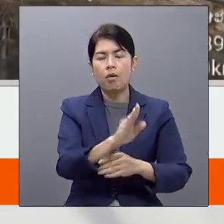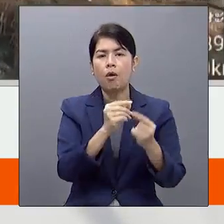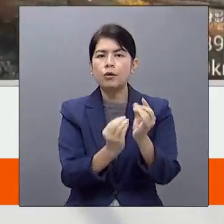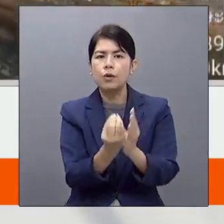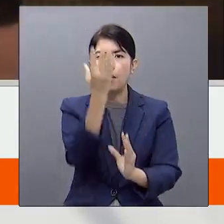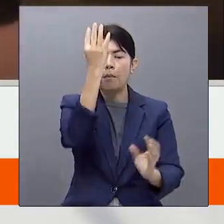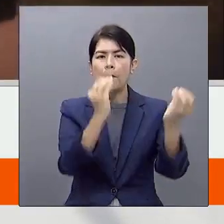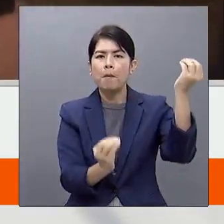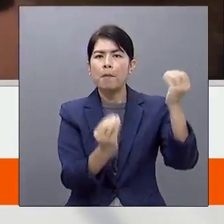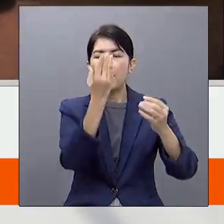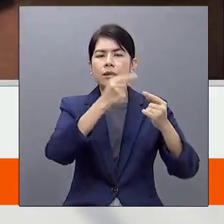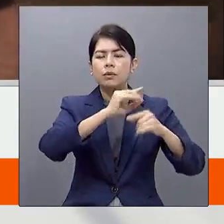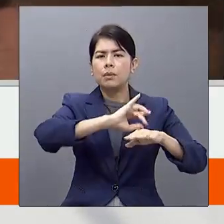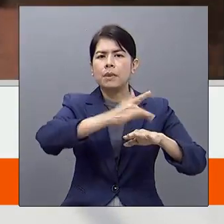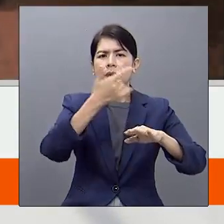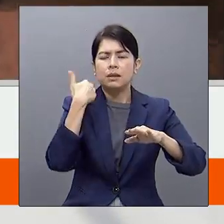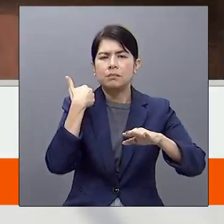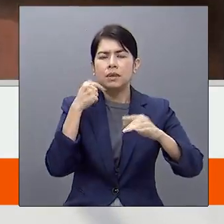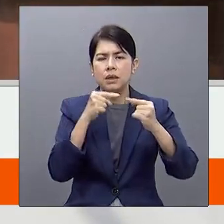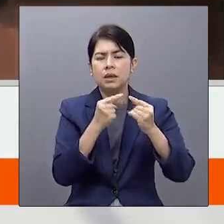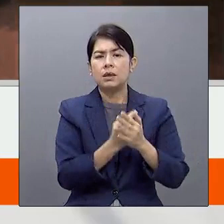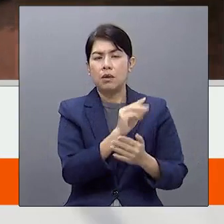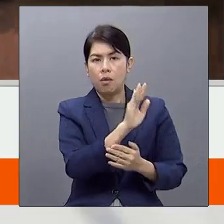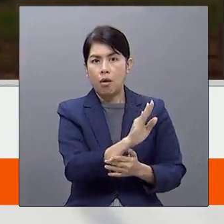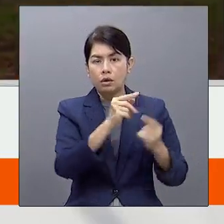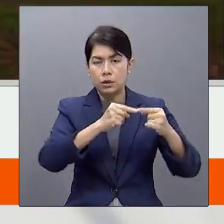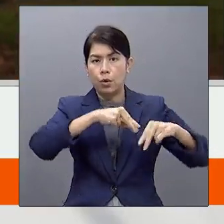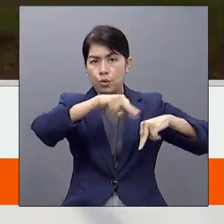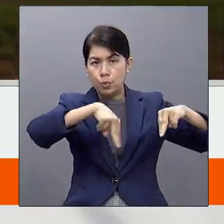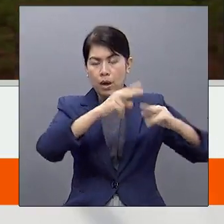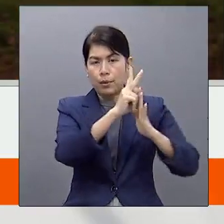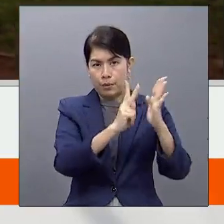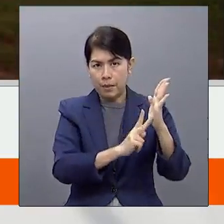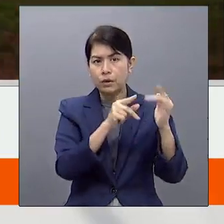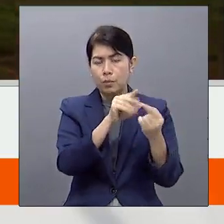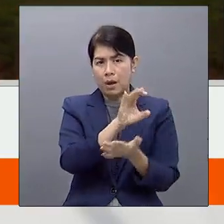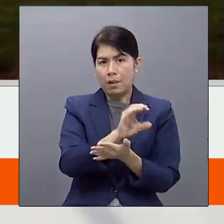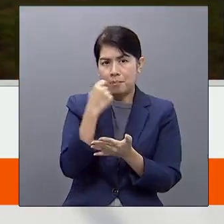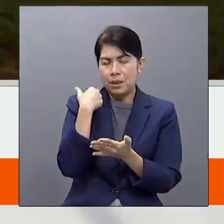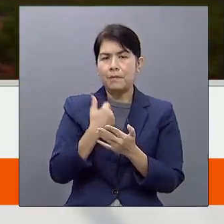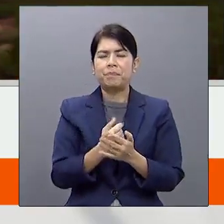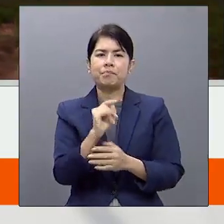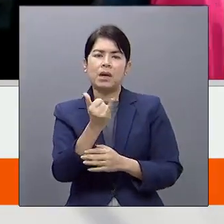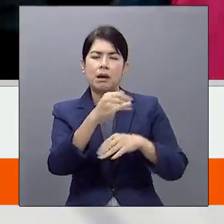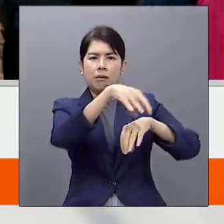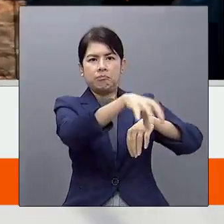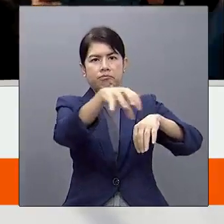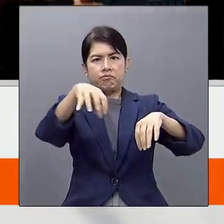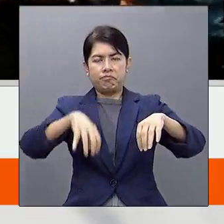ปัจจัยที่แตกต่างกันนะครับป่าอนุรักษ์หลายแห่งเนี่ยครับเป็นความขัดแย้งนะครับป่าอนุรักษ์